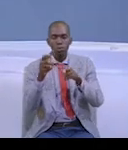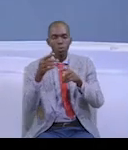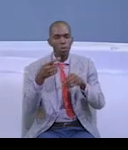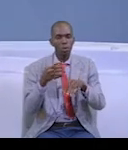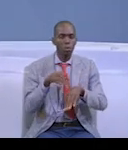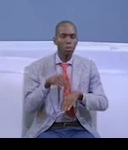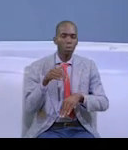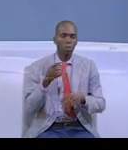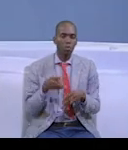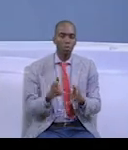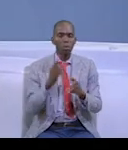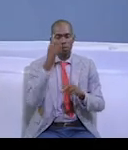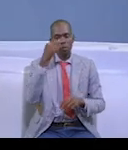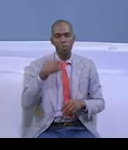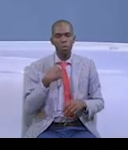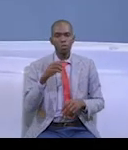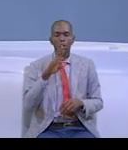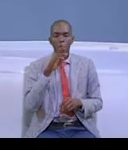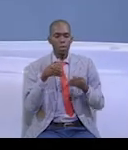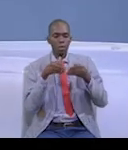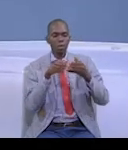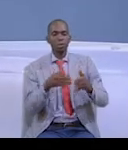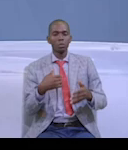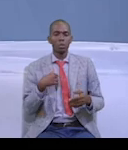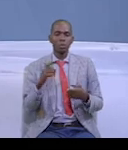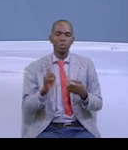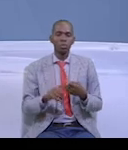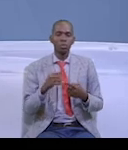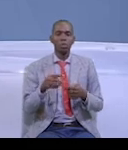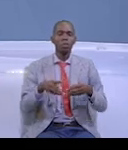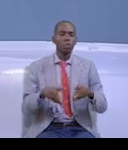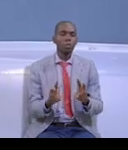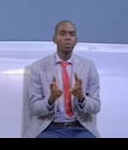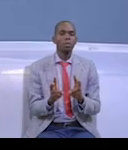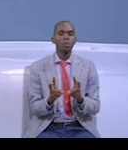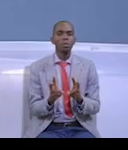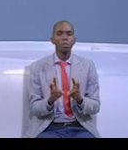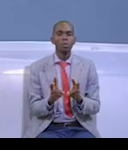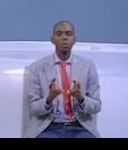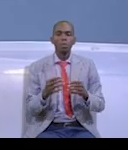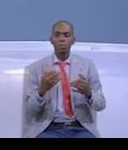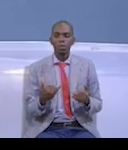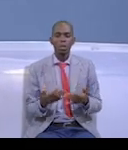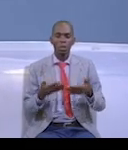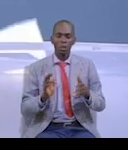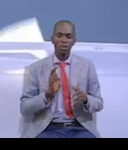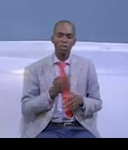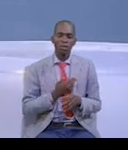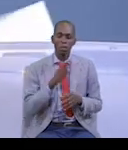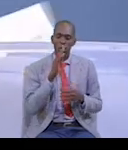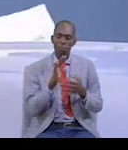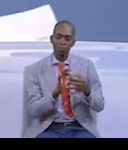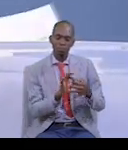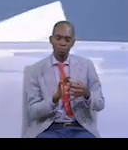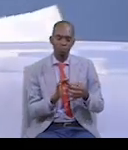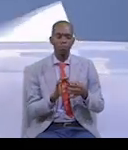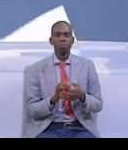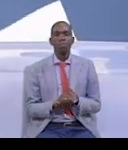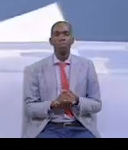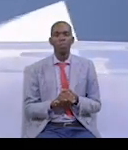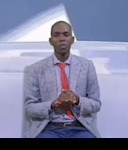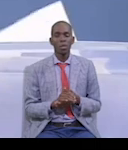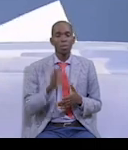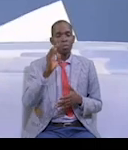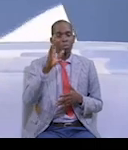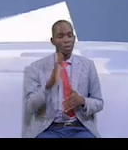చూస్తున్నారు. Are you pointing the way? నేను ఆ మార్గాన్ని ఏర్పరచాను. Let's get united. కనుక కలిసి. Ministers of